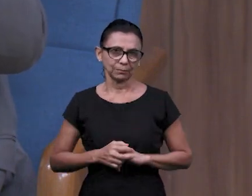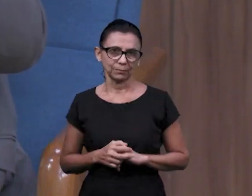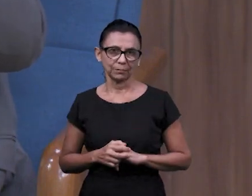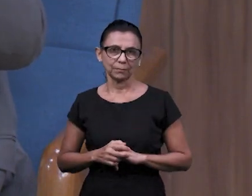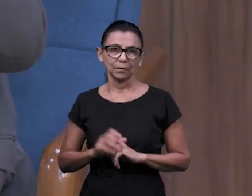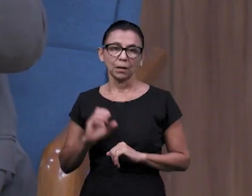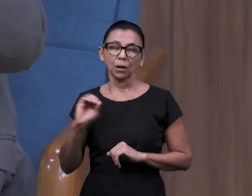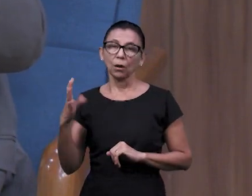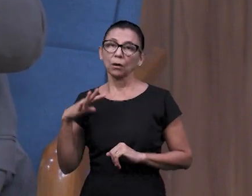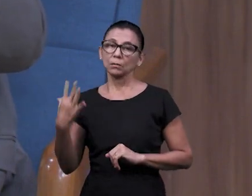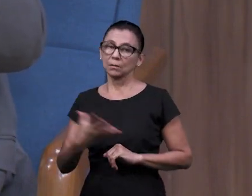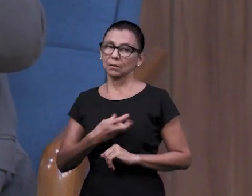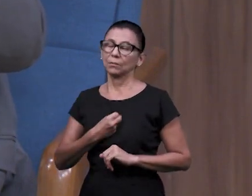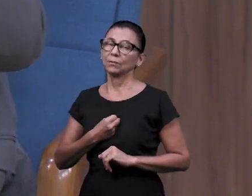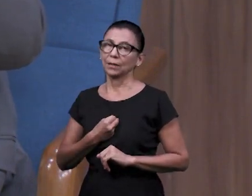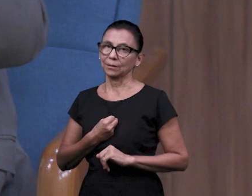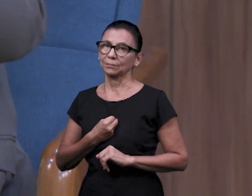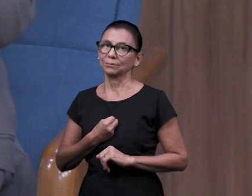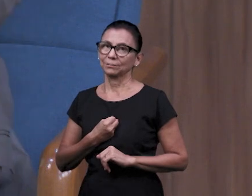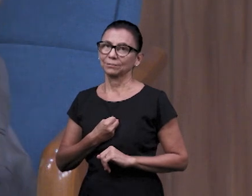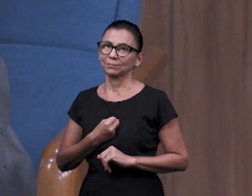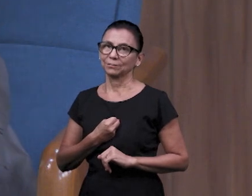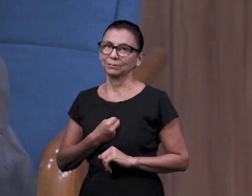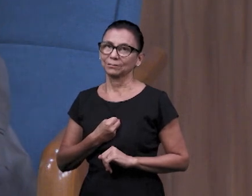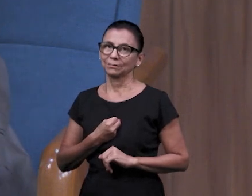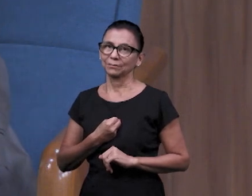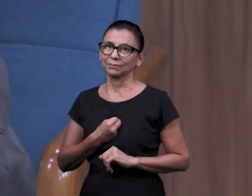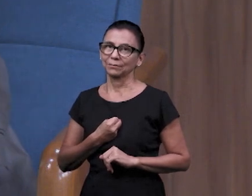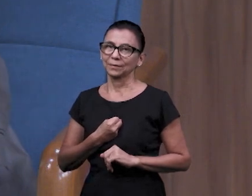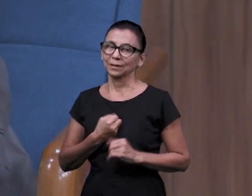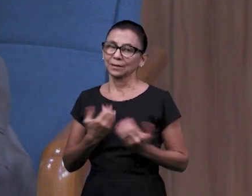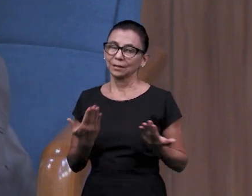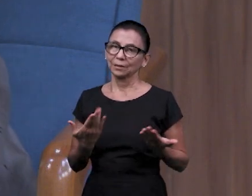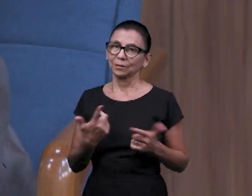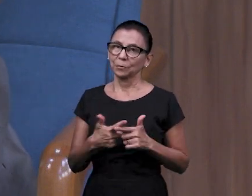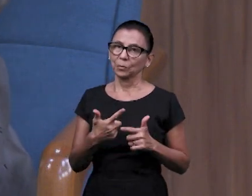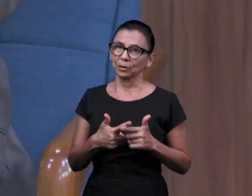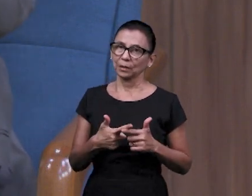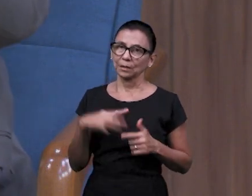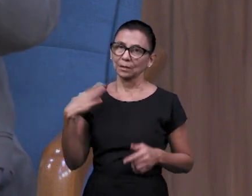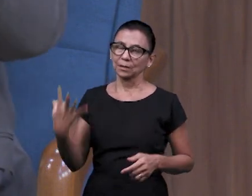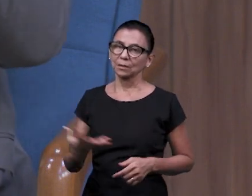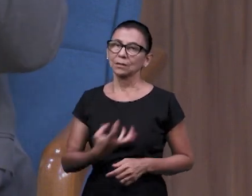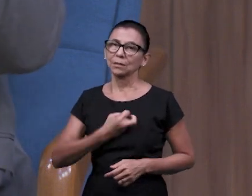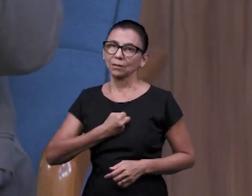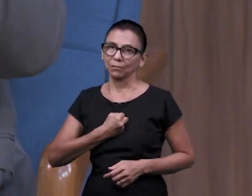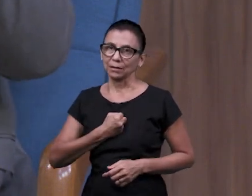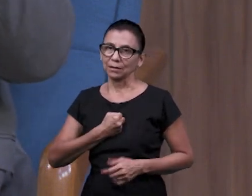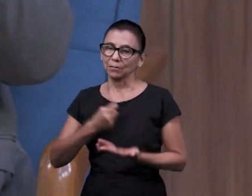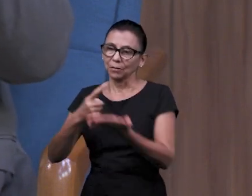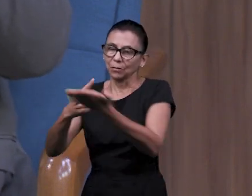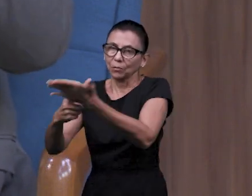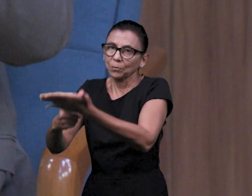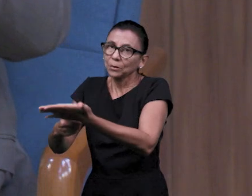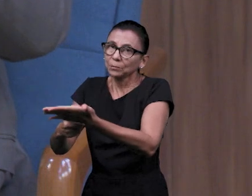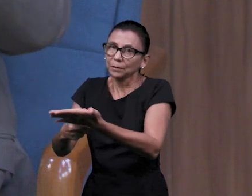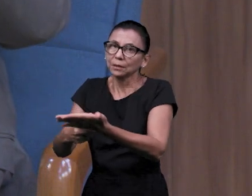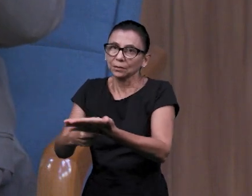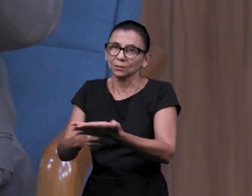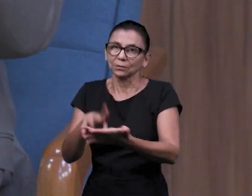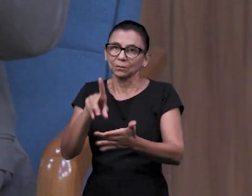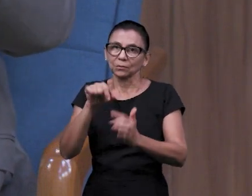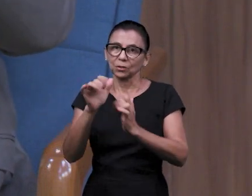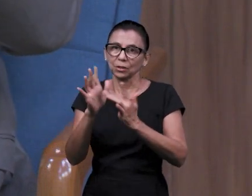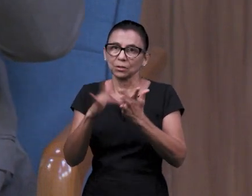Mais pour Jésus dit, pardonner sont tes péchés, c'est très difficile, parce que là, il s'engageait à mourir pour lui à la